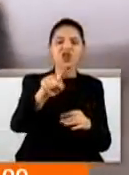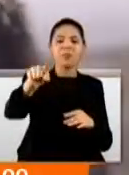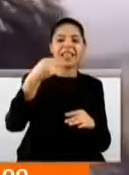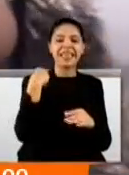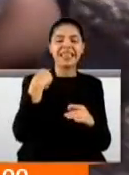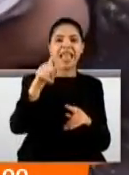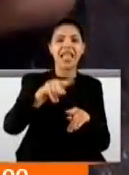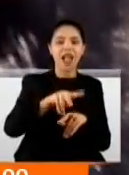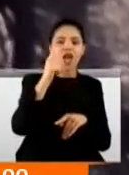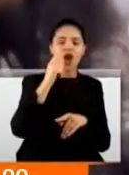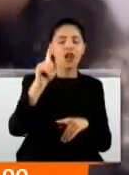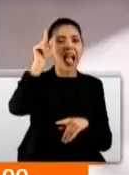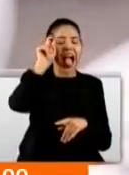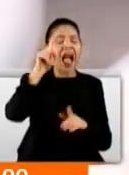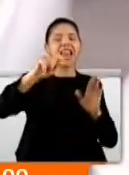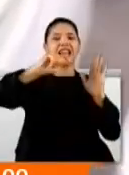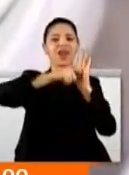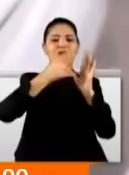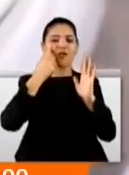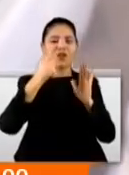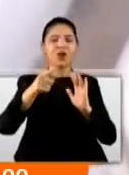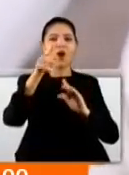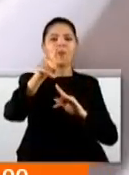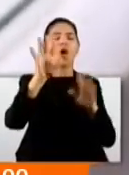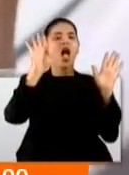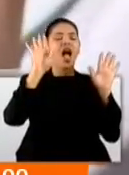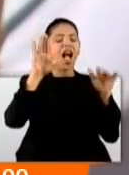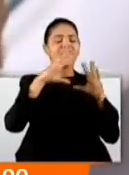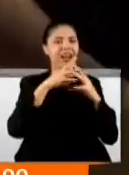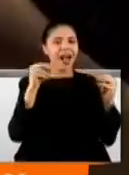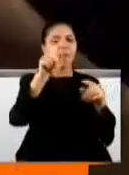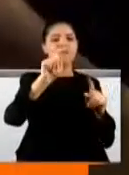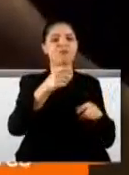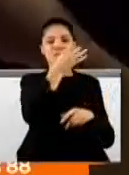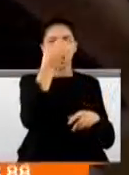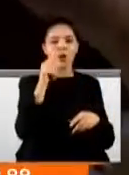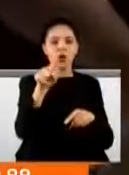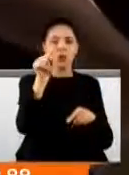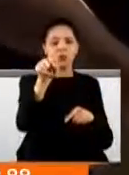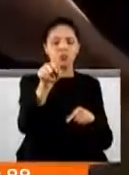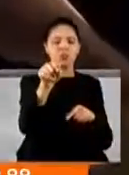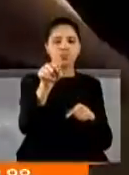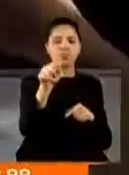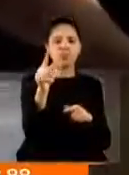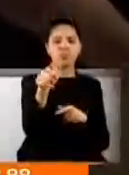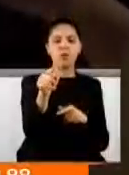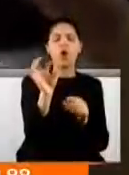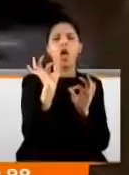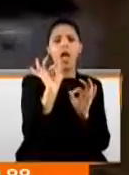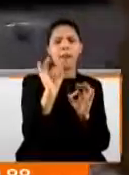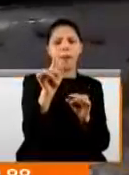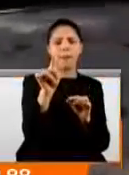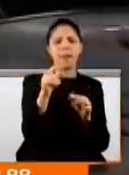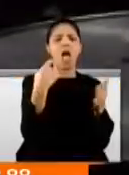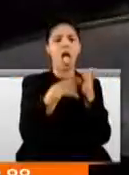tasmaları takılan barkotlu akıllı künyelerde kaybolan hayvanları bulmak çok daha kolay normal standart üyeler zaten Bakın şu şekilde